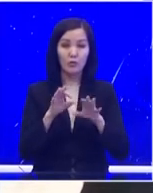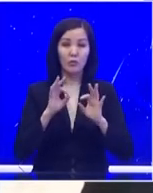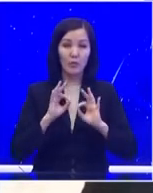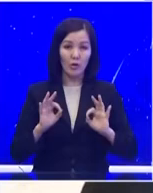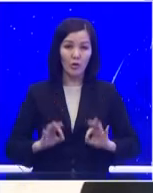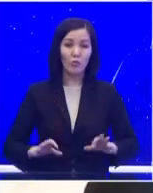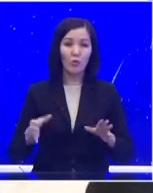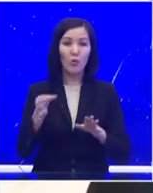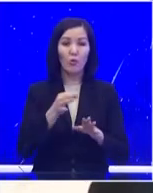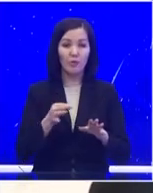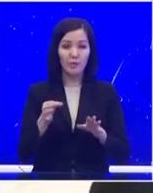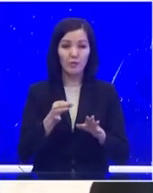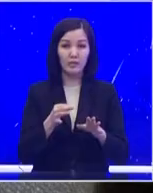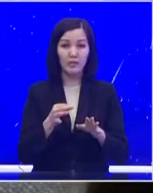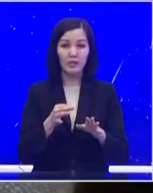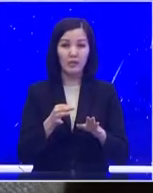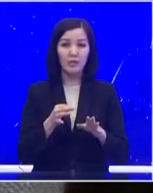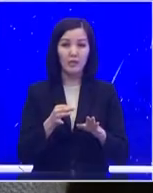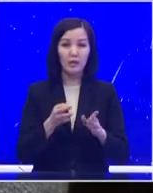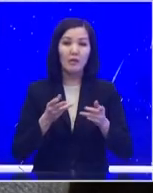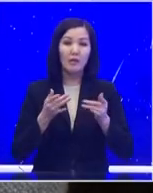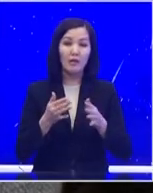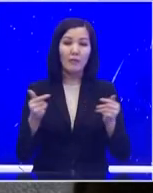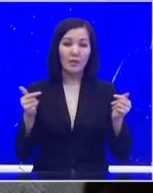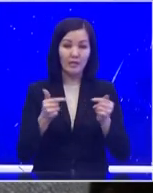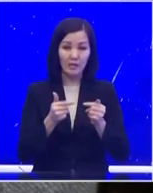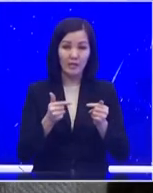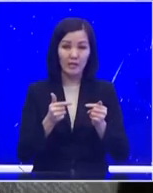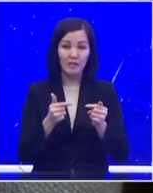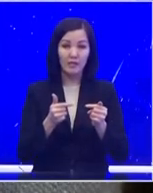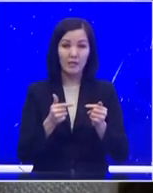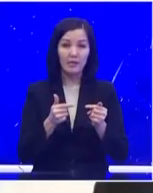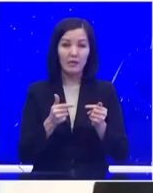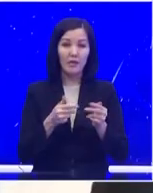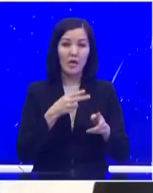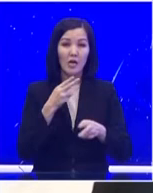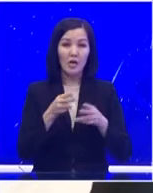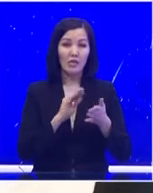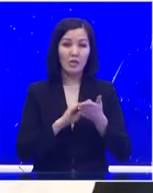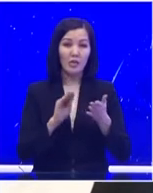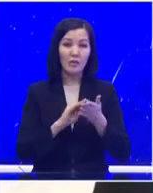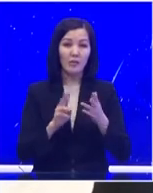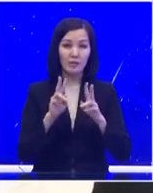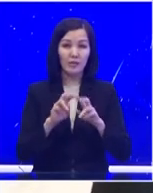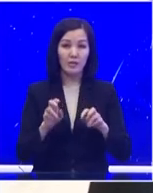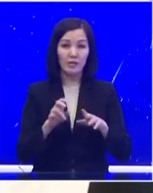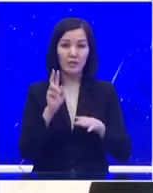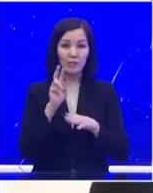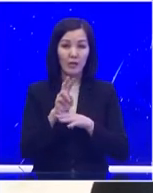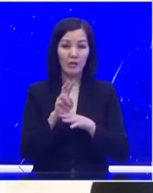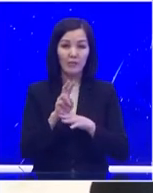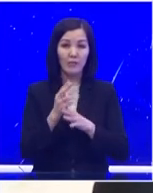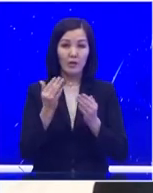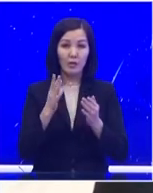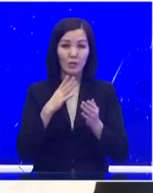жаңағы облыстық прокуратураның талаптарына сәйкес, және де арыз шағымдардың арқасында біз тексеріске шығып, бүгінгі